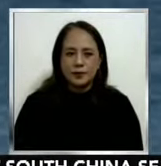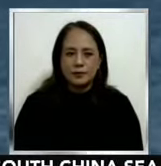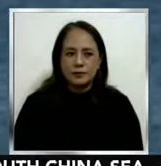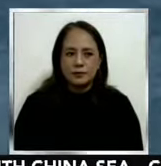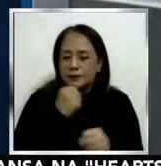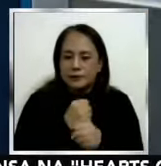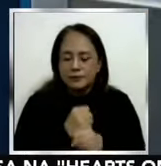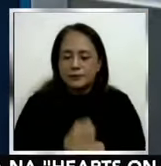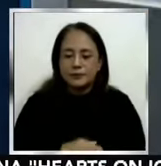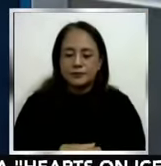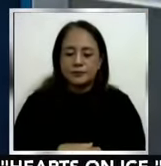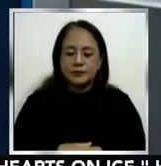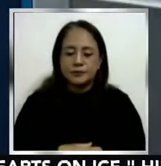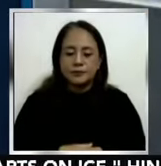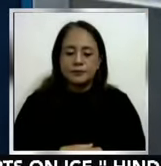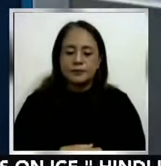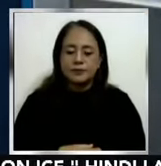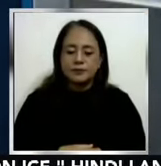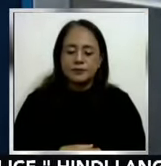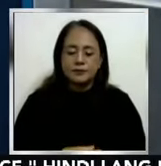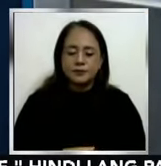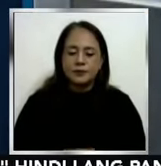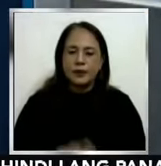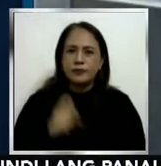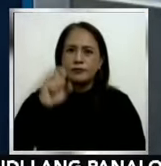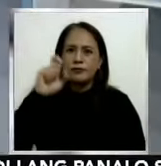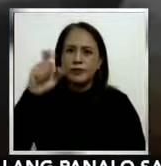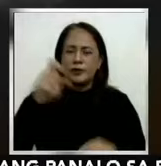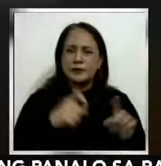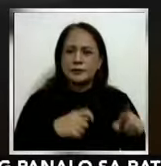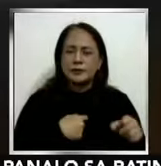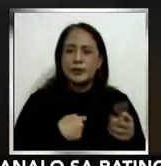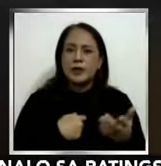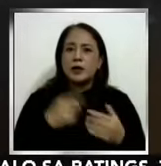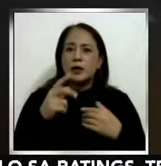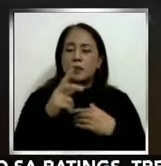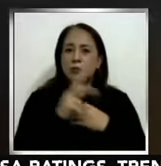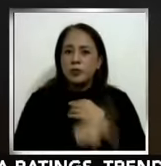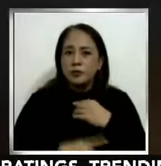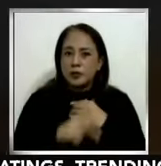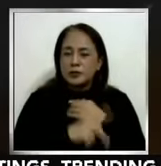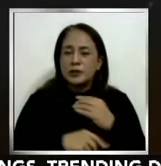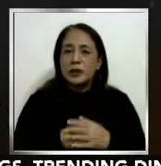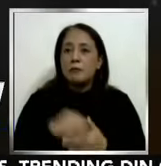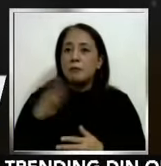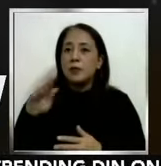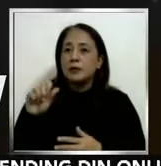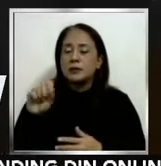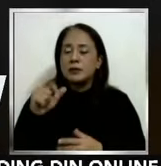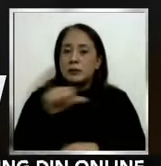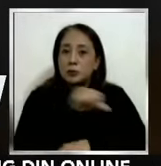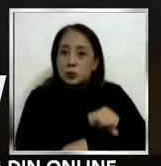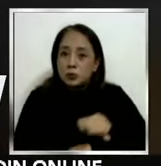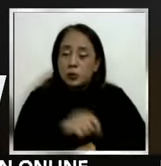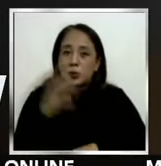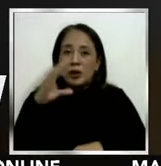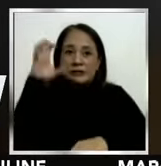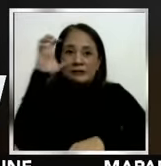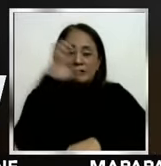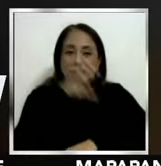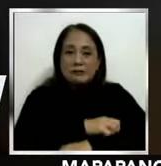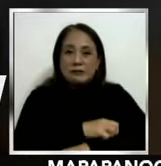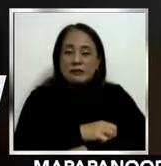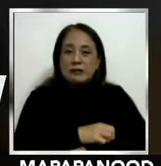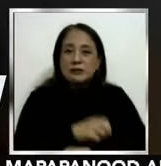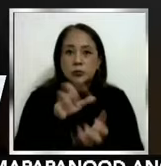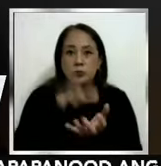oras. Mabilis na ronda sa probinsya naman tayo, lalaki sa Basilan, sugatan. Matapos umanong makagat ng buhaya,